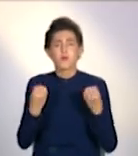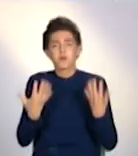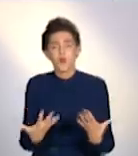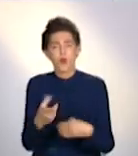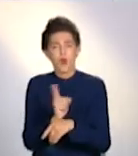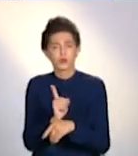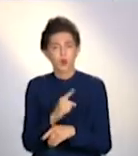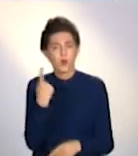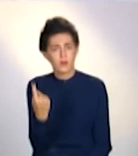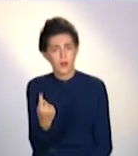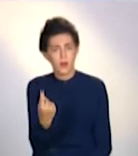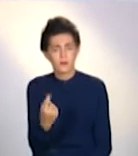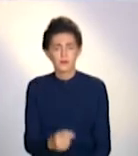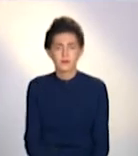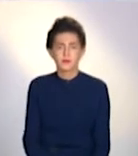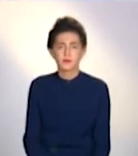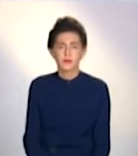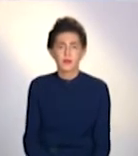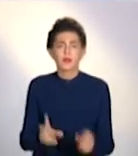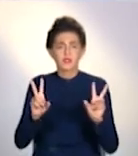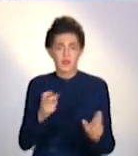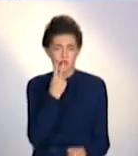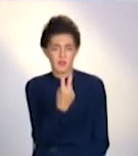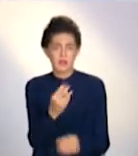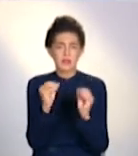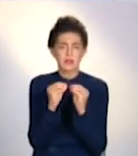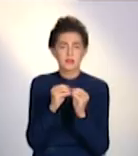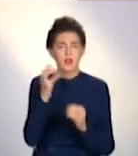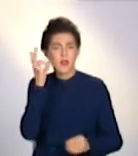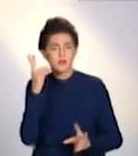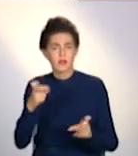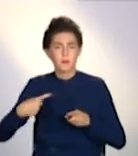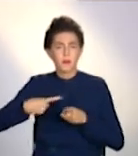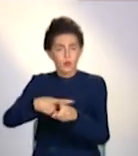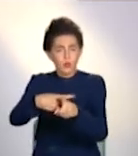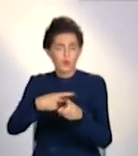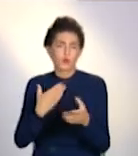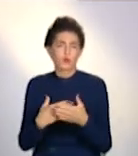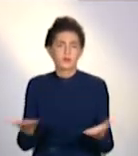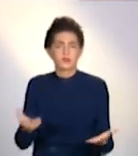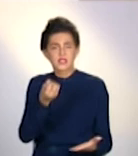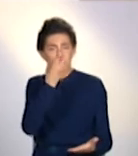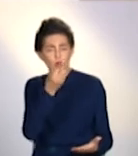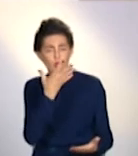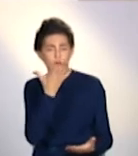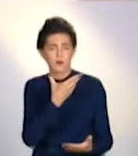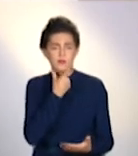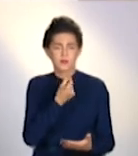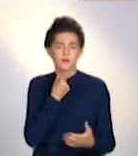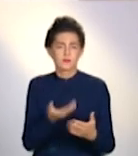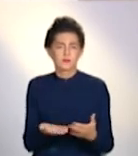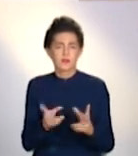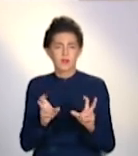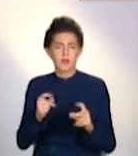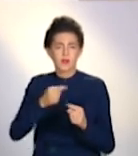олівця. Терриконом, понятно, это очень такая донецкая история. Для 10-летнего ребенка и перекресток, этот цветок, вокруг которого